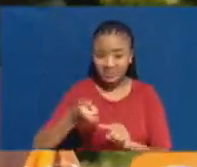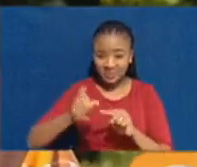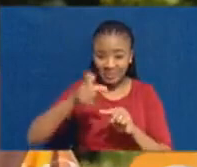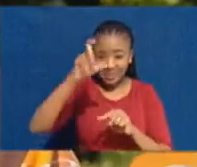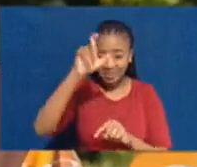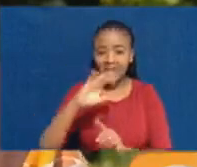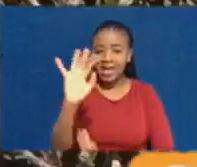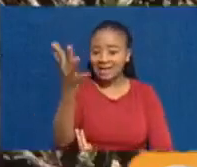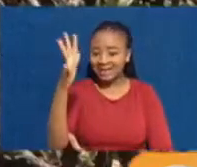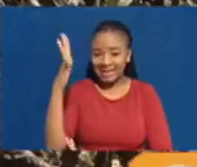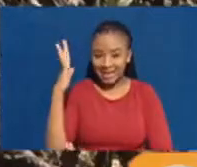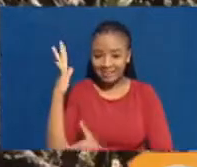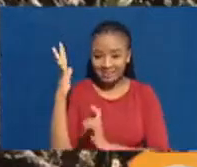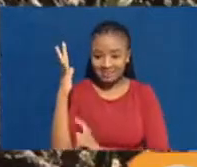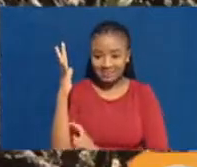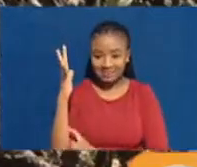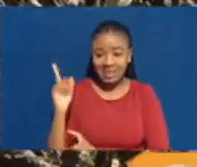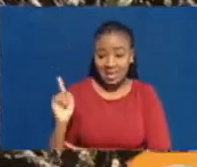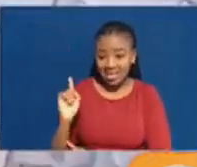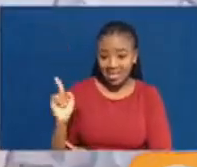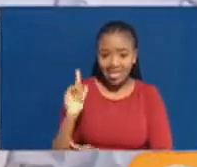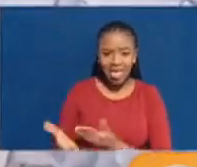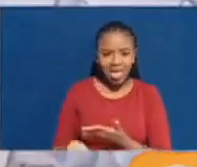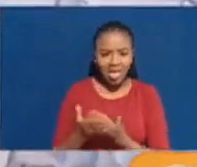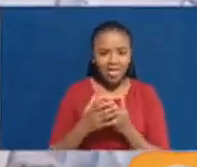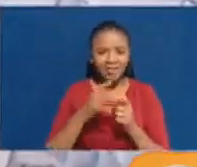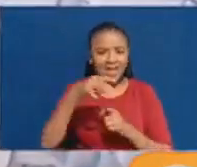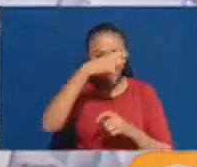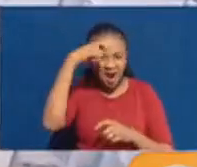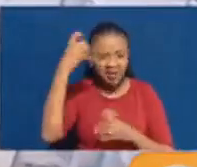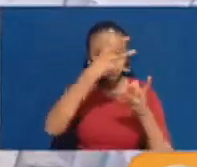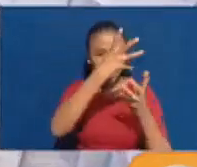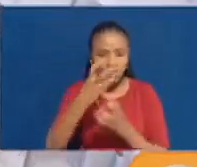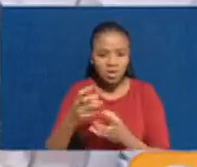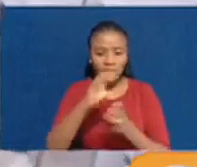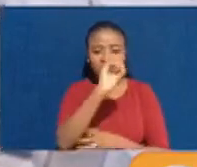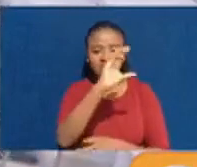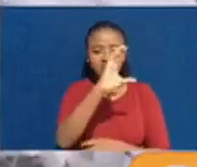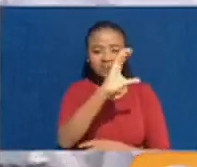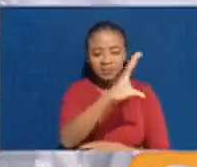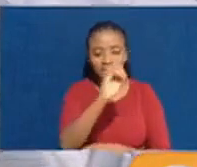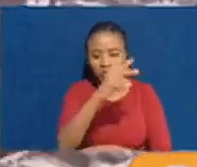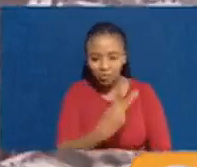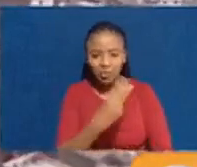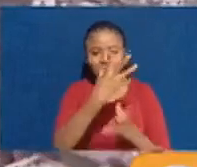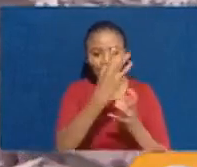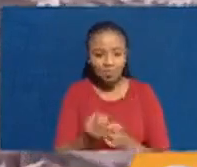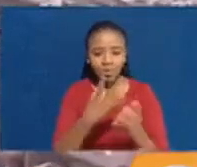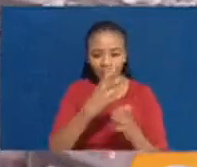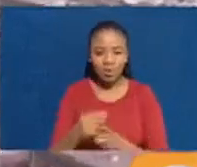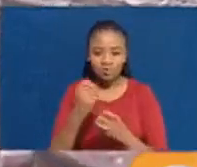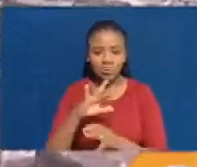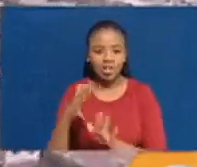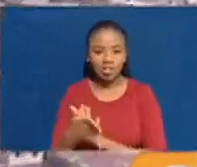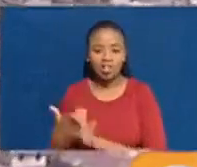inafuruta hewa kaa na inaiweka katika mizizi. Viongozi wa serikali za mataifa ulimwenguni na mashirika mbalimbali wakiendelea kujikuna